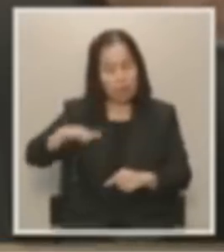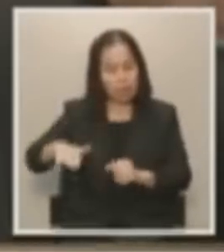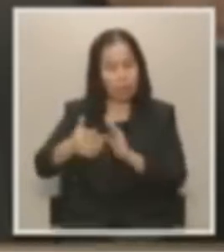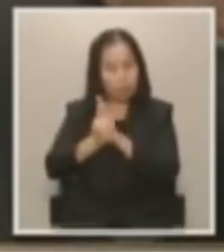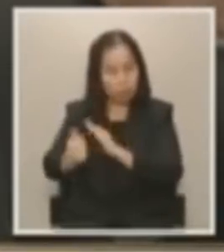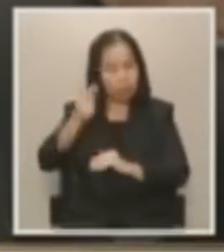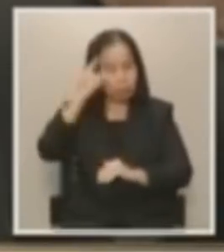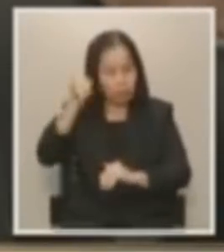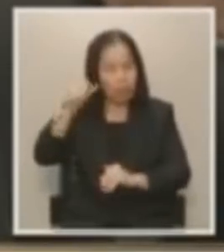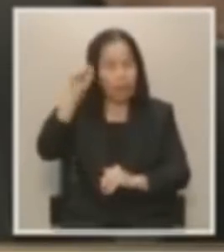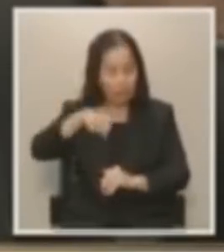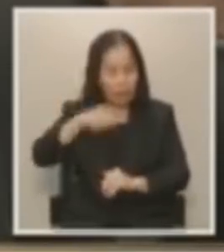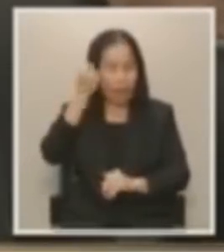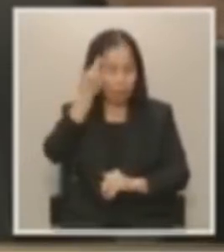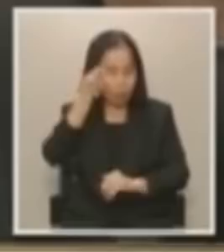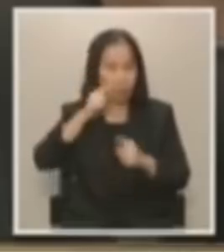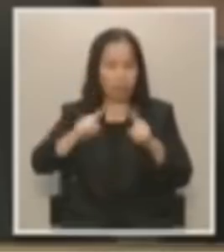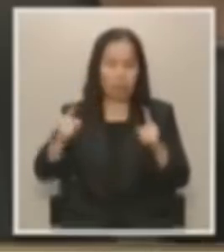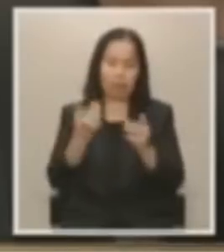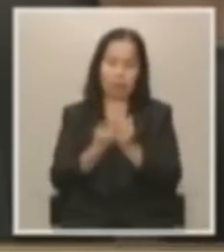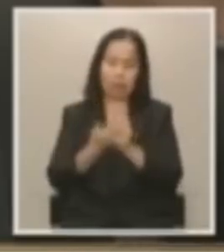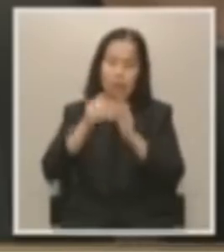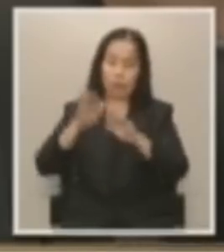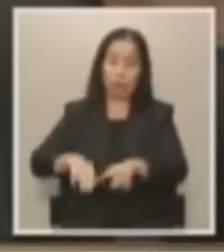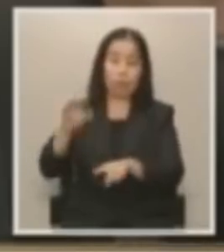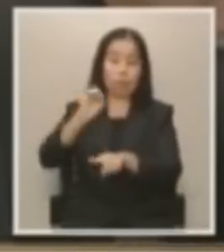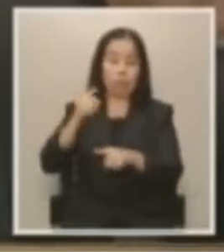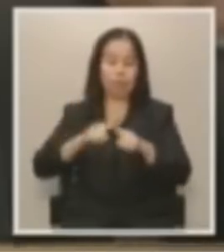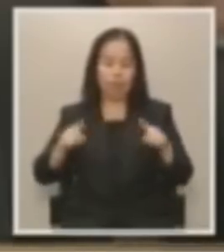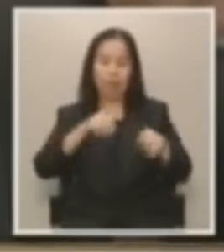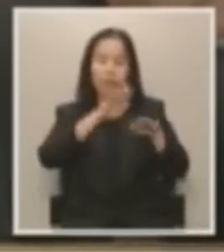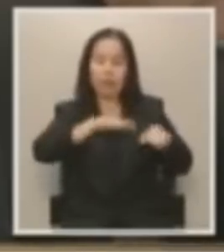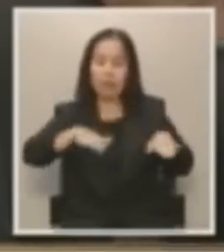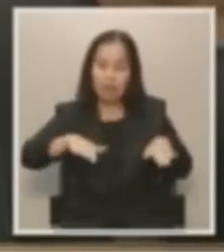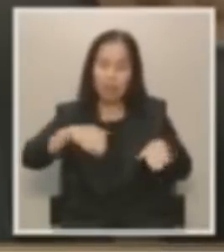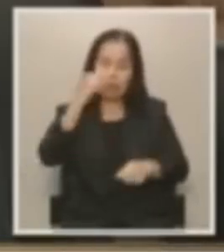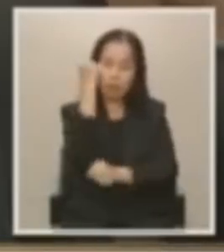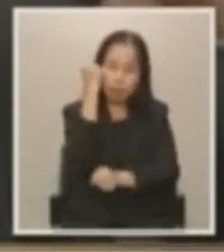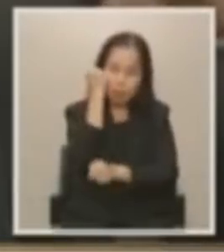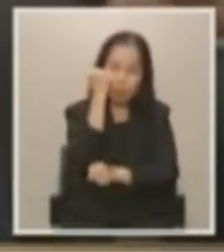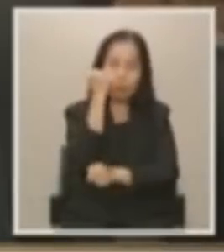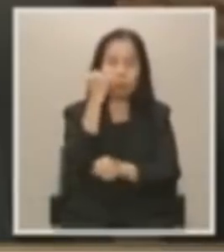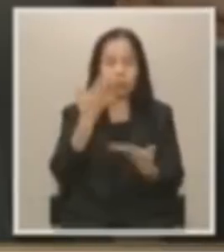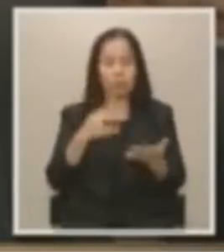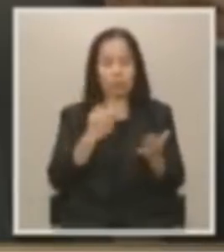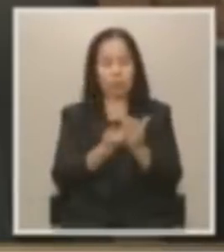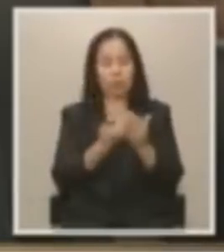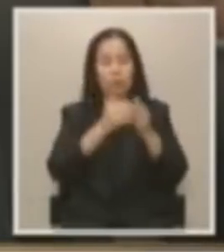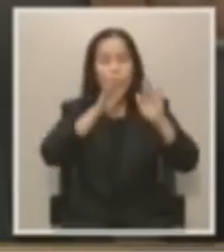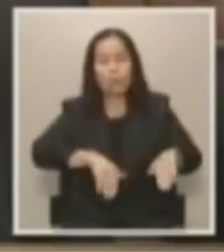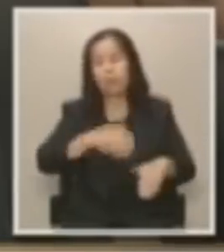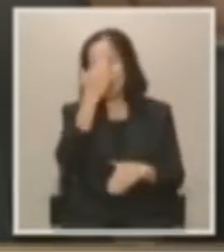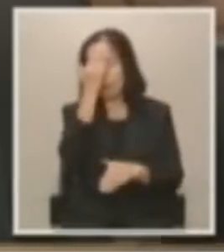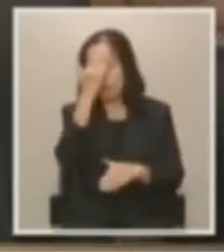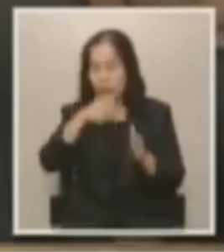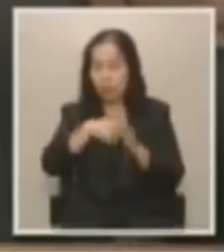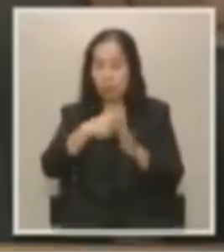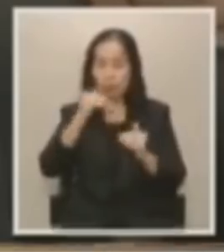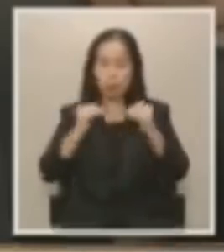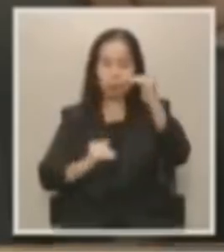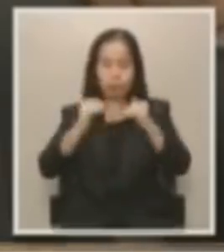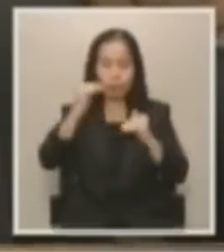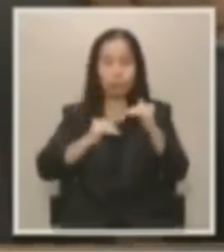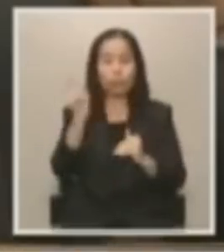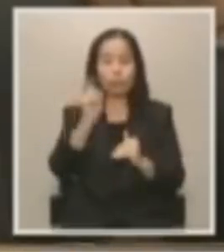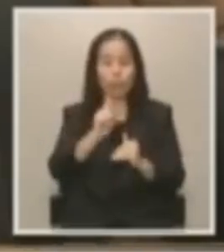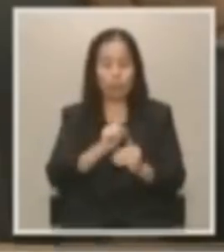ราก็ไม่ควรปรับลดงบประมาณของเด็กที่ขาดแคลนและยากไร้อยู่แล้วสไลด์ถัดไปค่